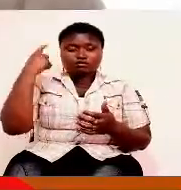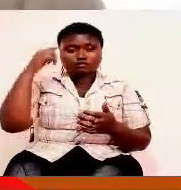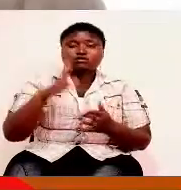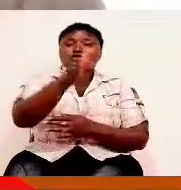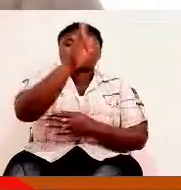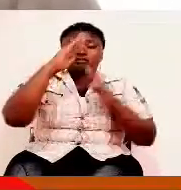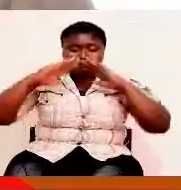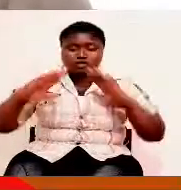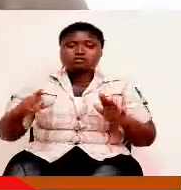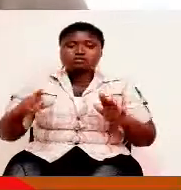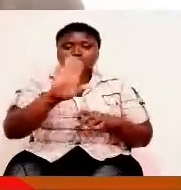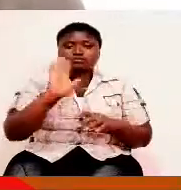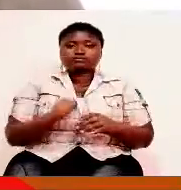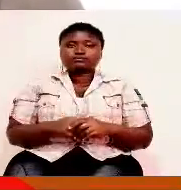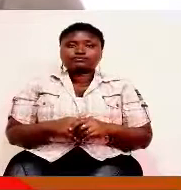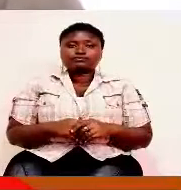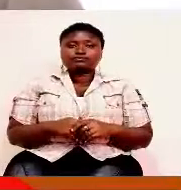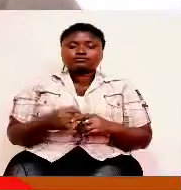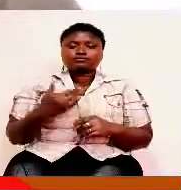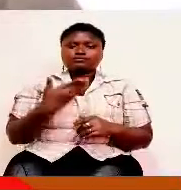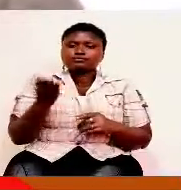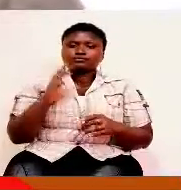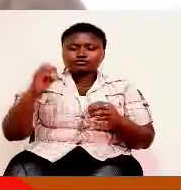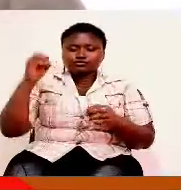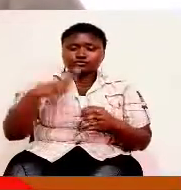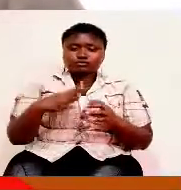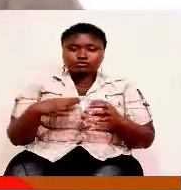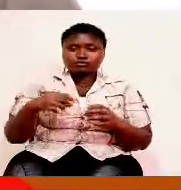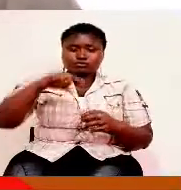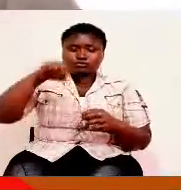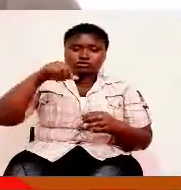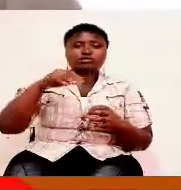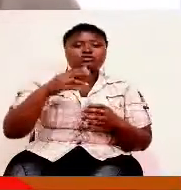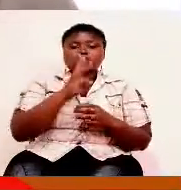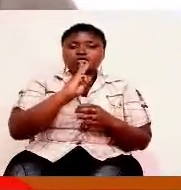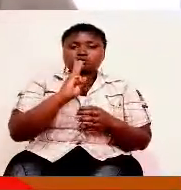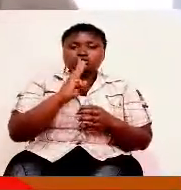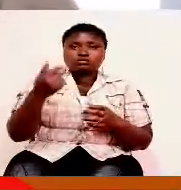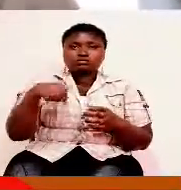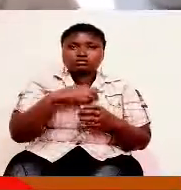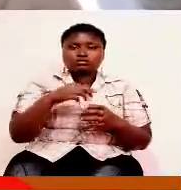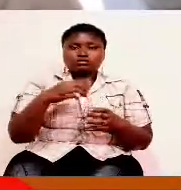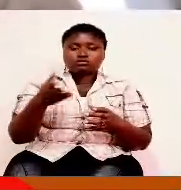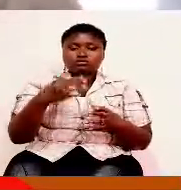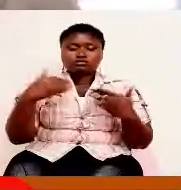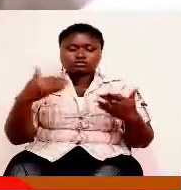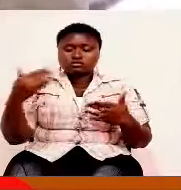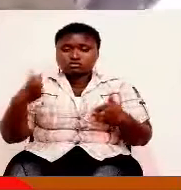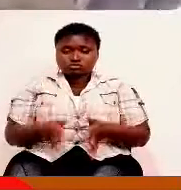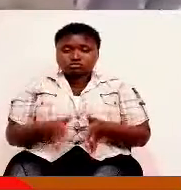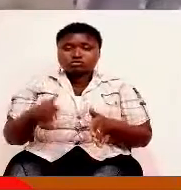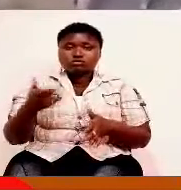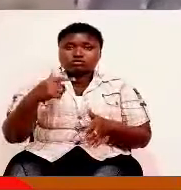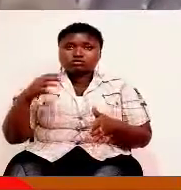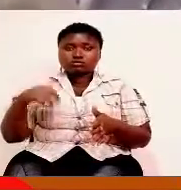amurathime cukuru itu mai macio tukorwo turi ambere twambirirwo de nama ona ciana citu cukuru ino ni guikara na riri wayo no